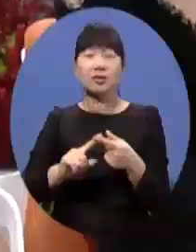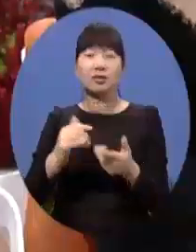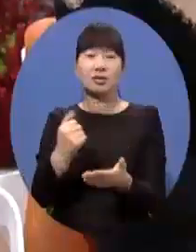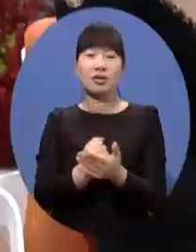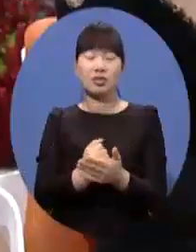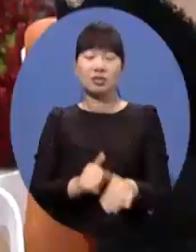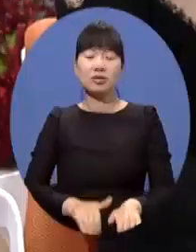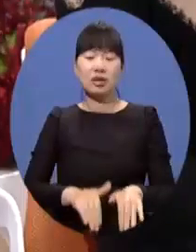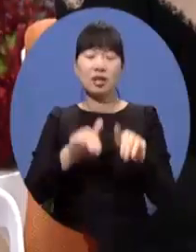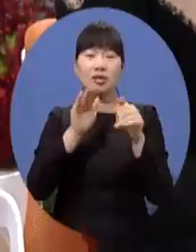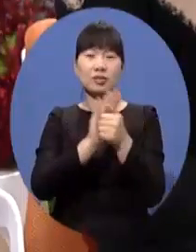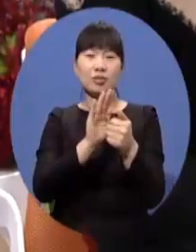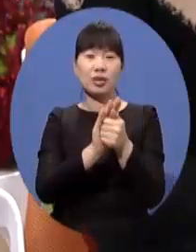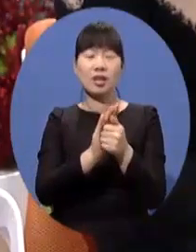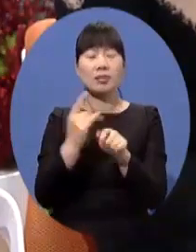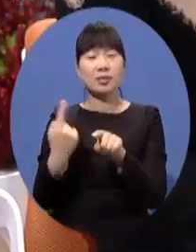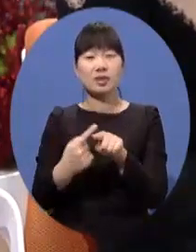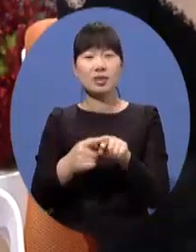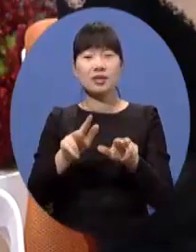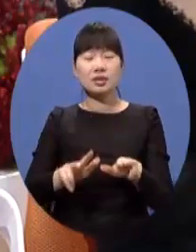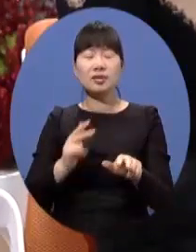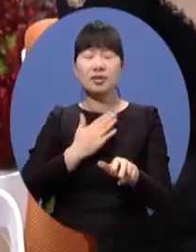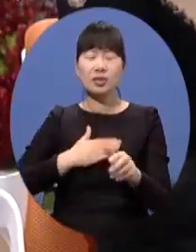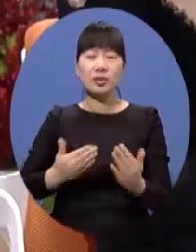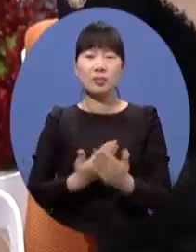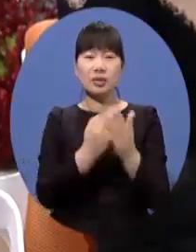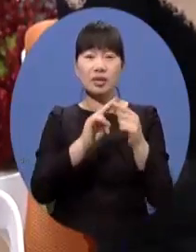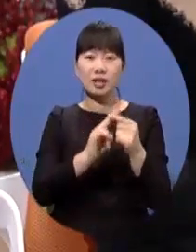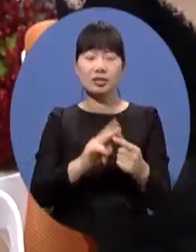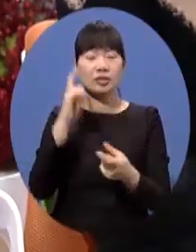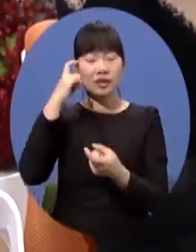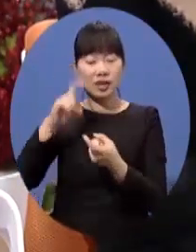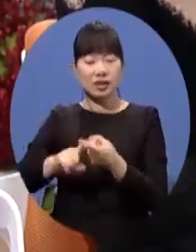자라가게 하는 것들이 마찬가지로 이 정서 발달하고 관련이 있겠습니다.